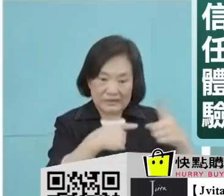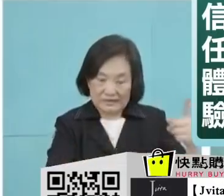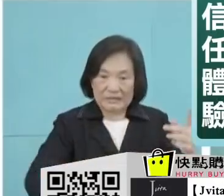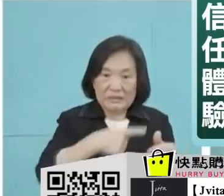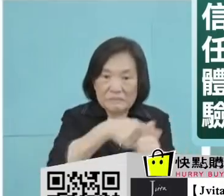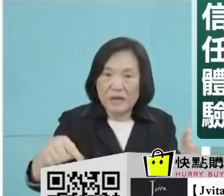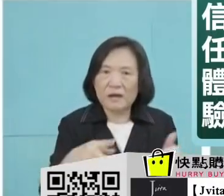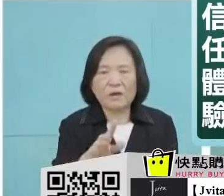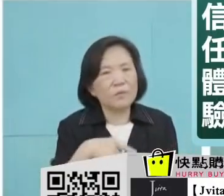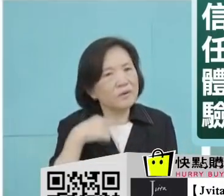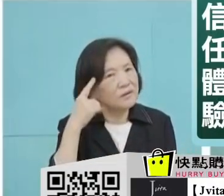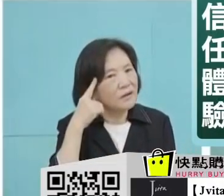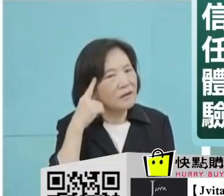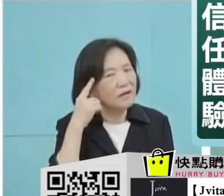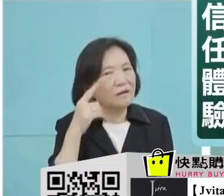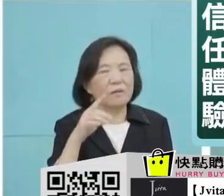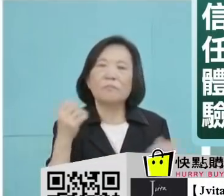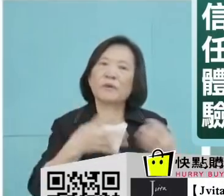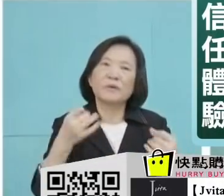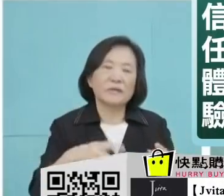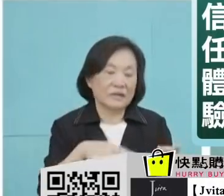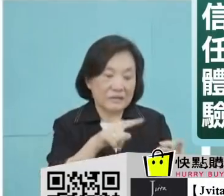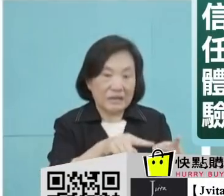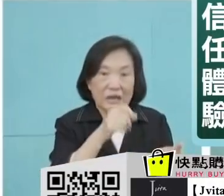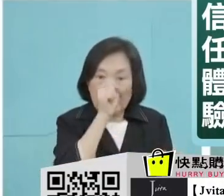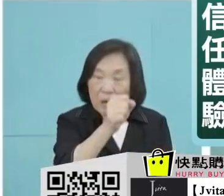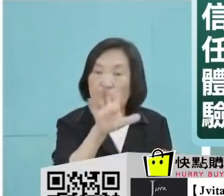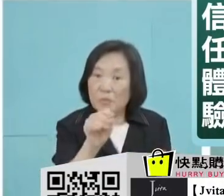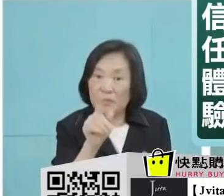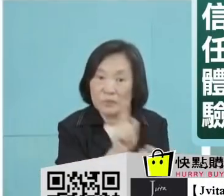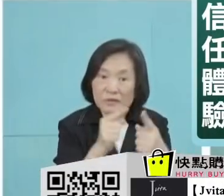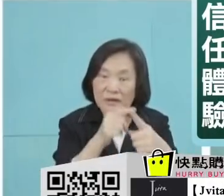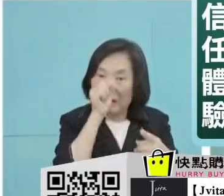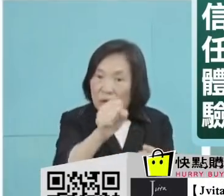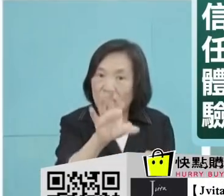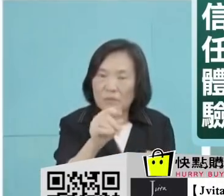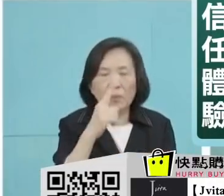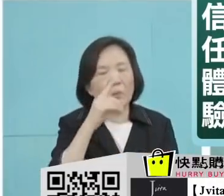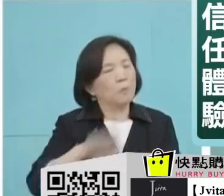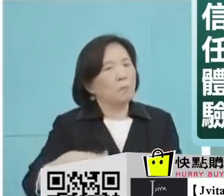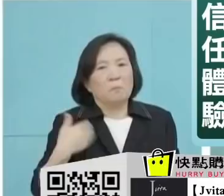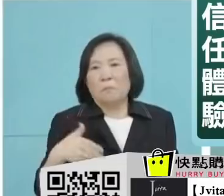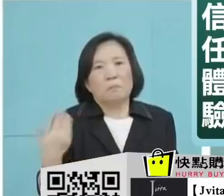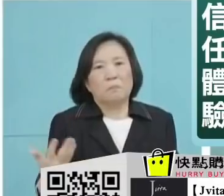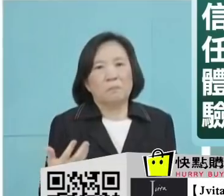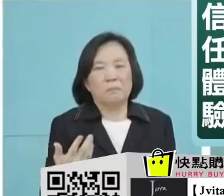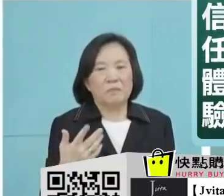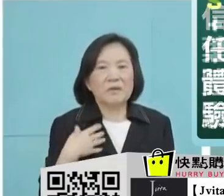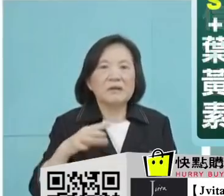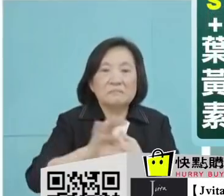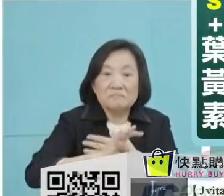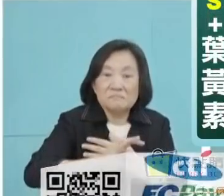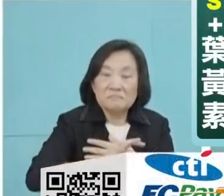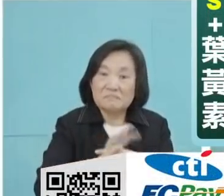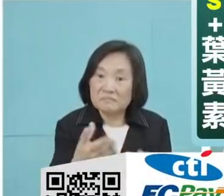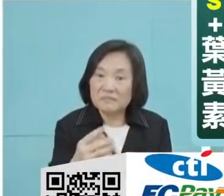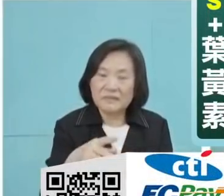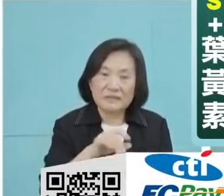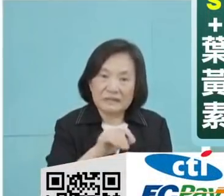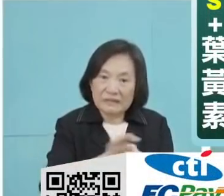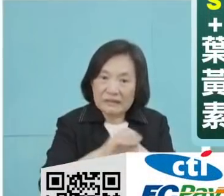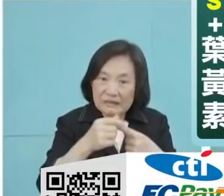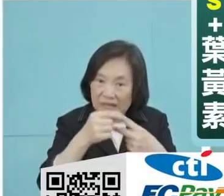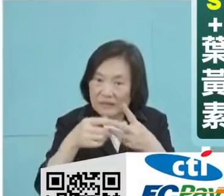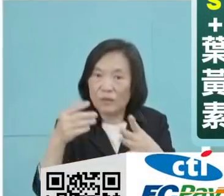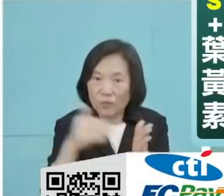于说有没有益处哈，这我就不敢讲了，因为这个这毕竟要做过真正的临床试验哦，才能证明它有